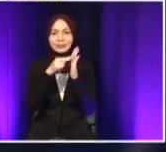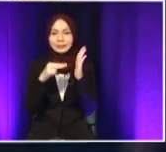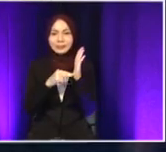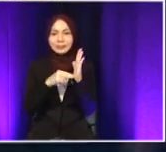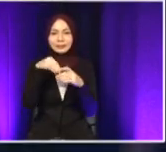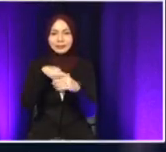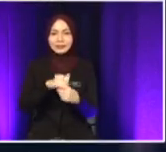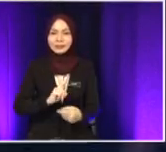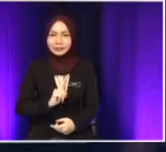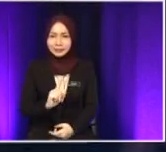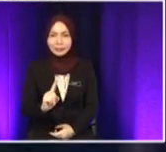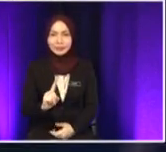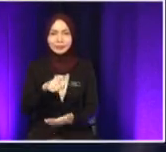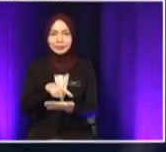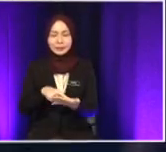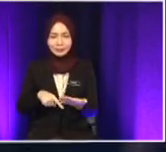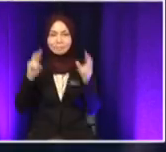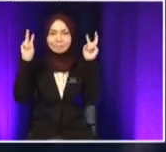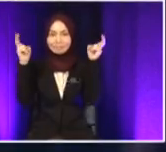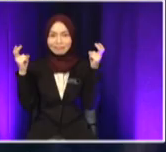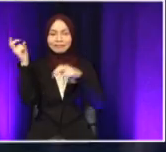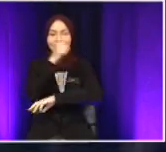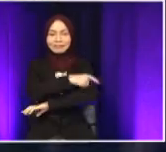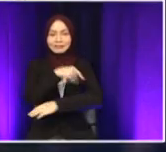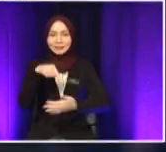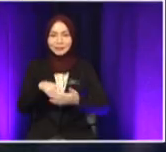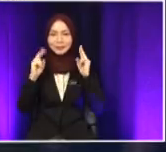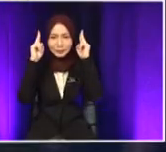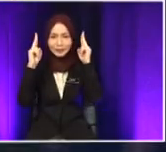dalam Islam Jadi apa topi pada hari ini